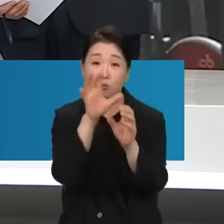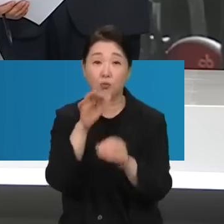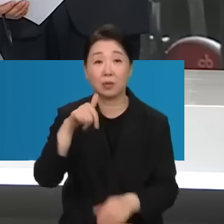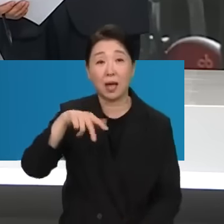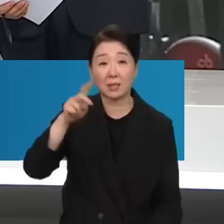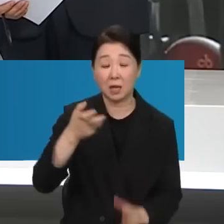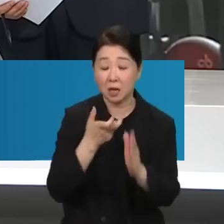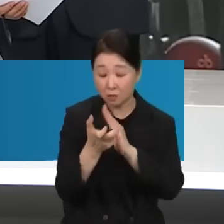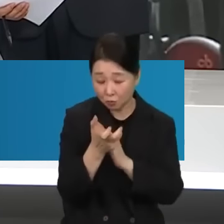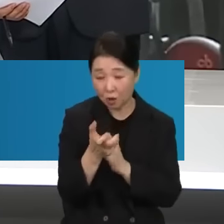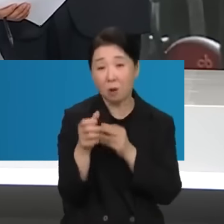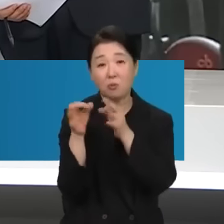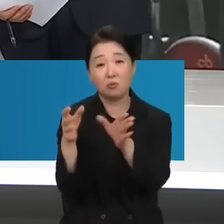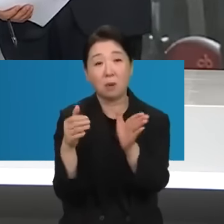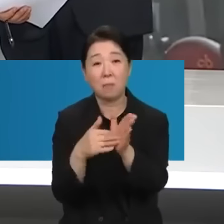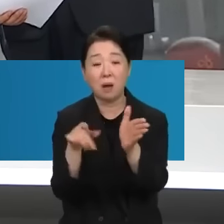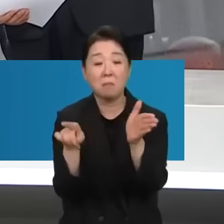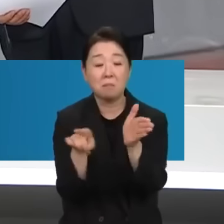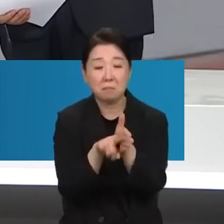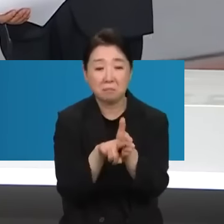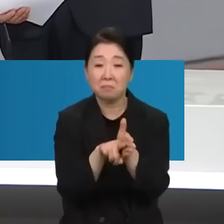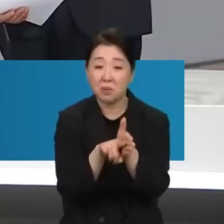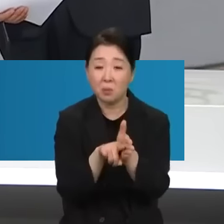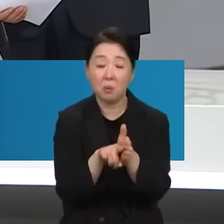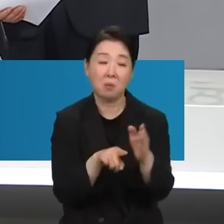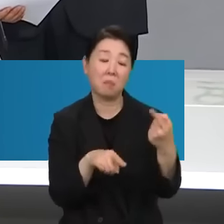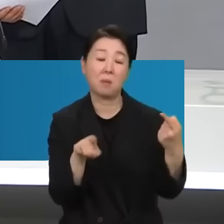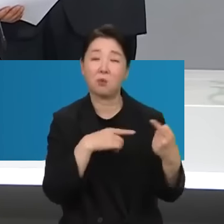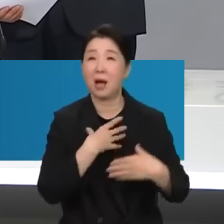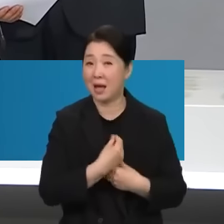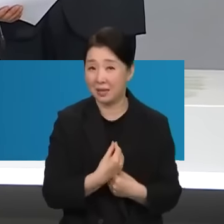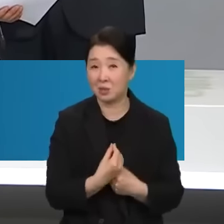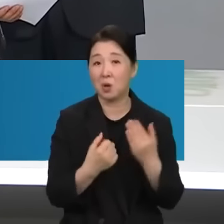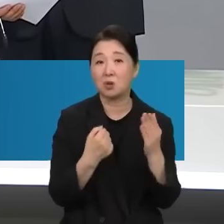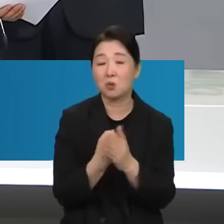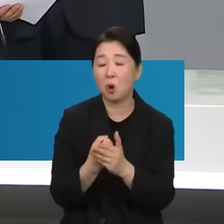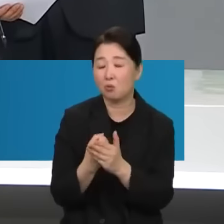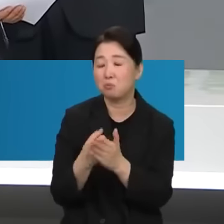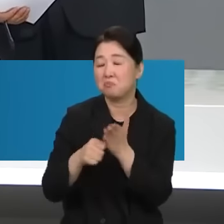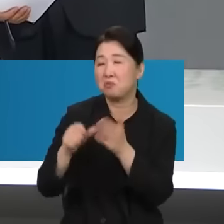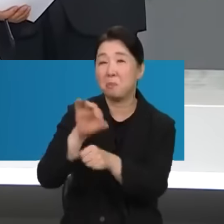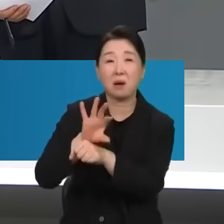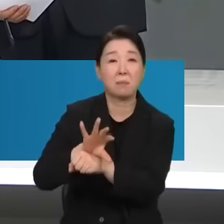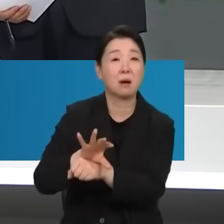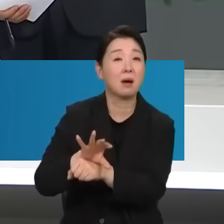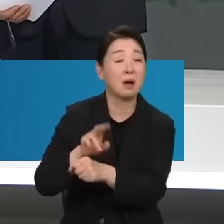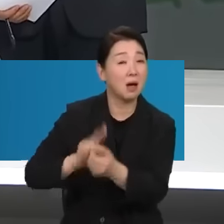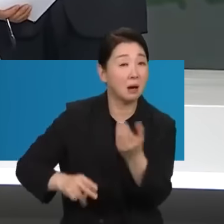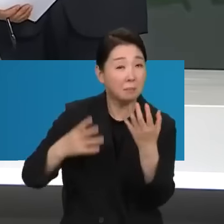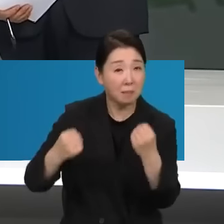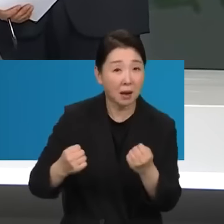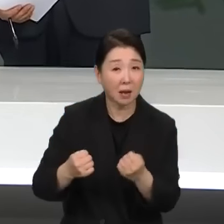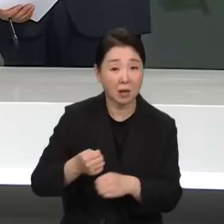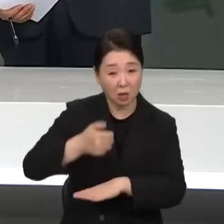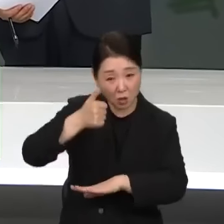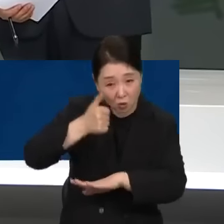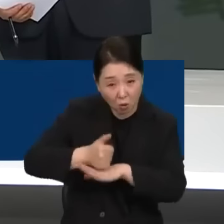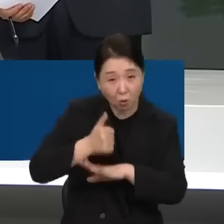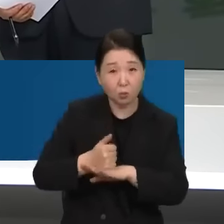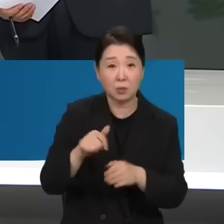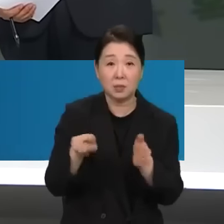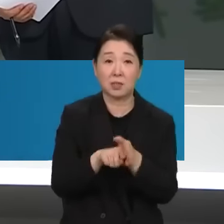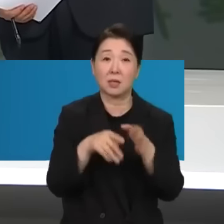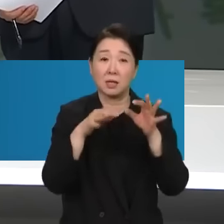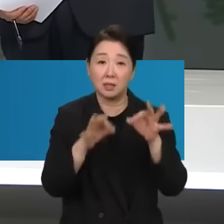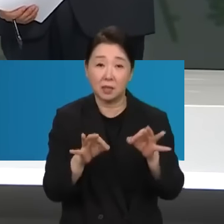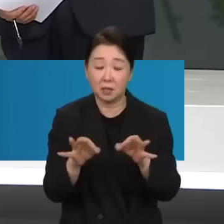입주한 건물에 투자하는 거라 100% 안전하다며 공격적으로 상품을 판매해왔는데요. JTBC 취재 결과